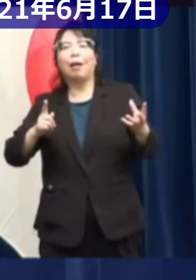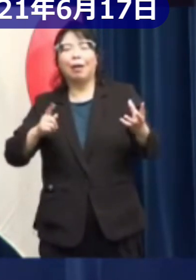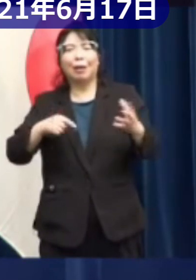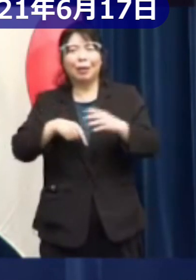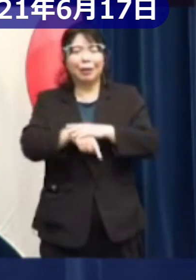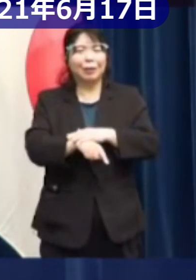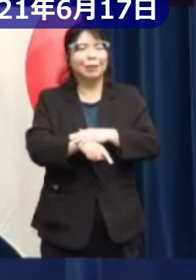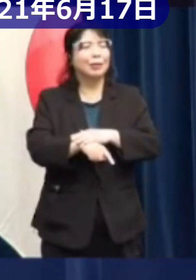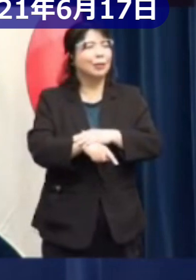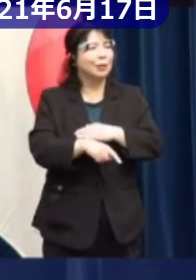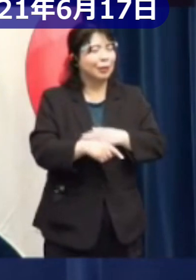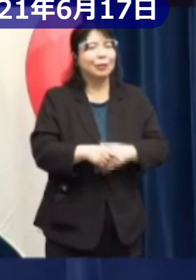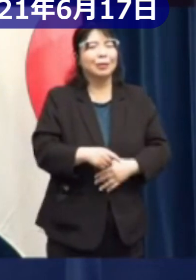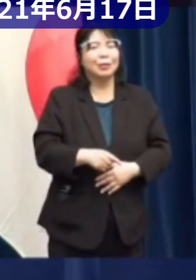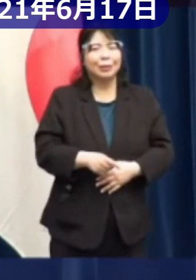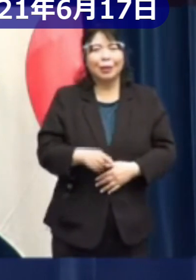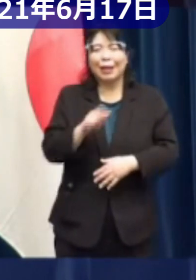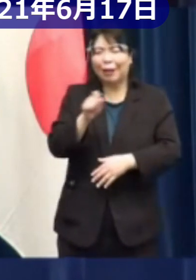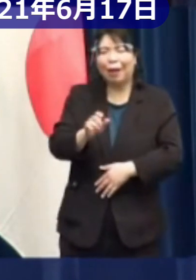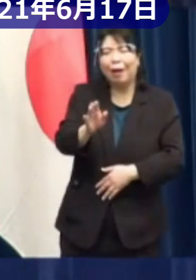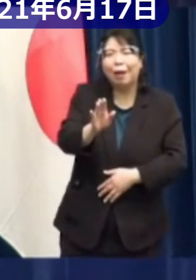すみません、ご質問をお願いいたします。